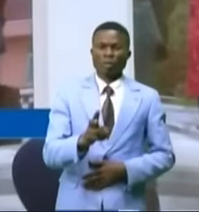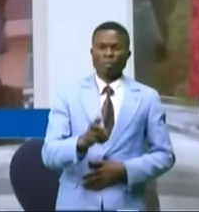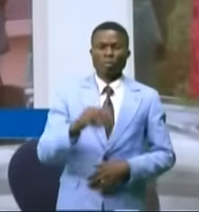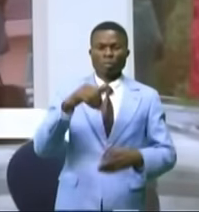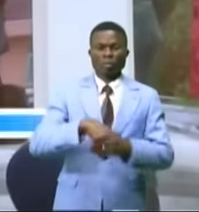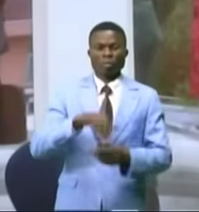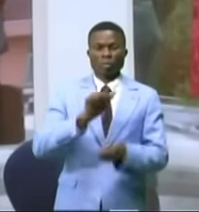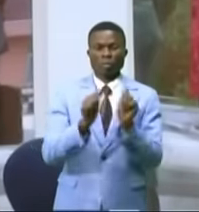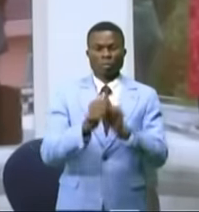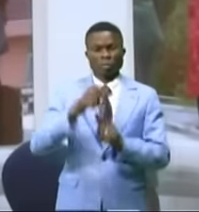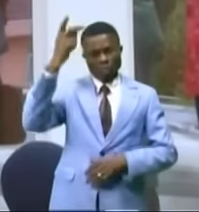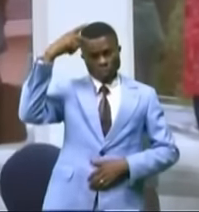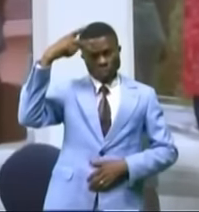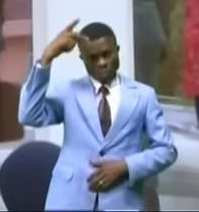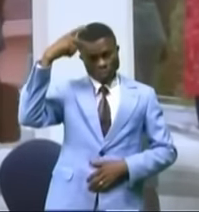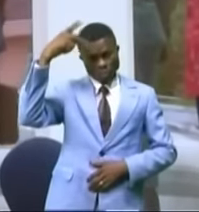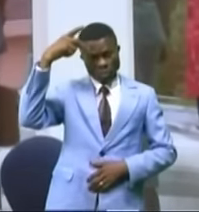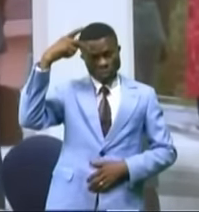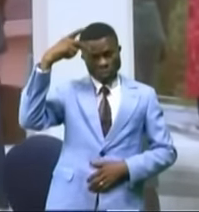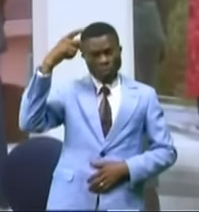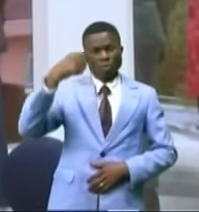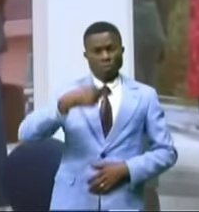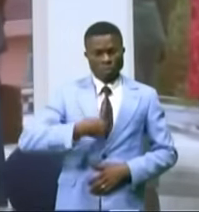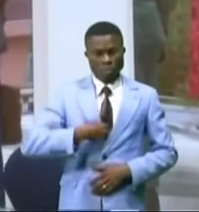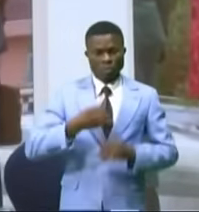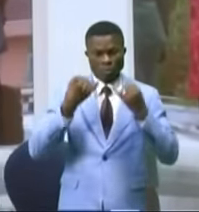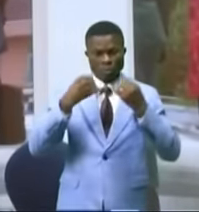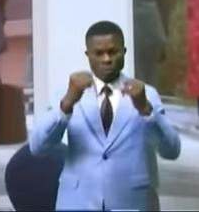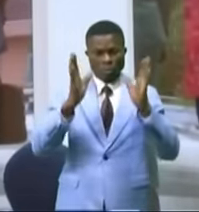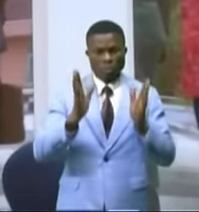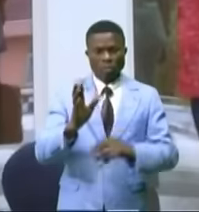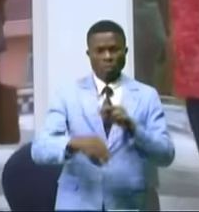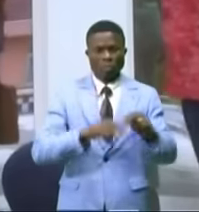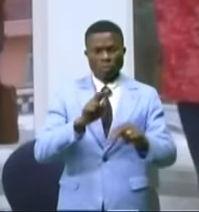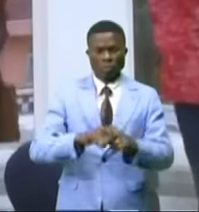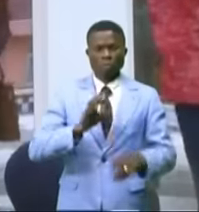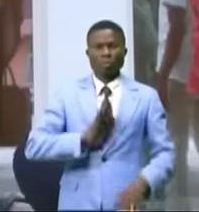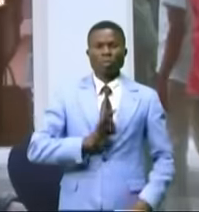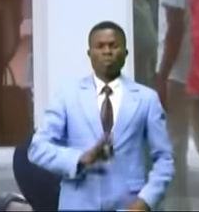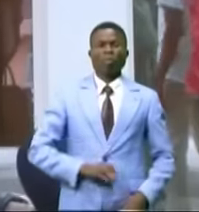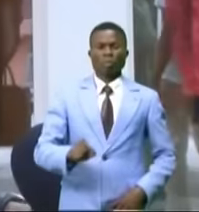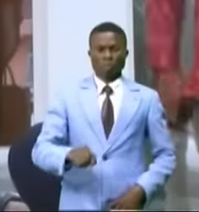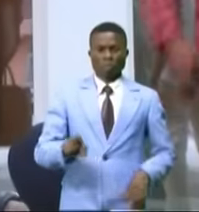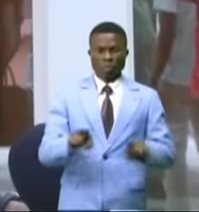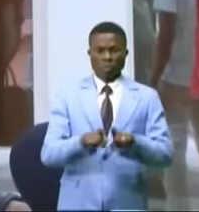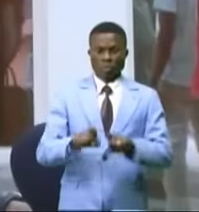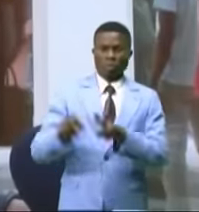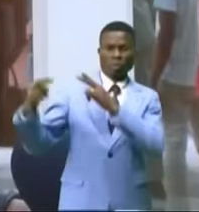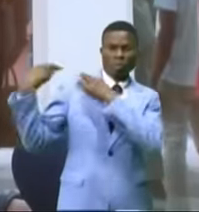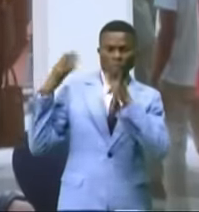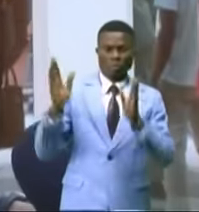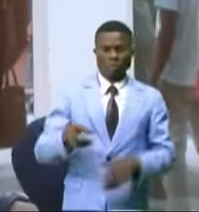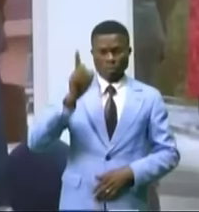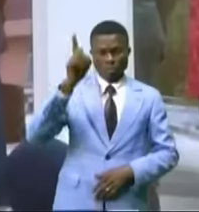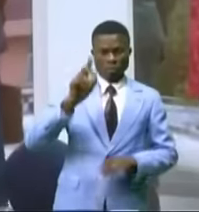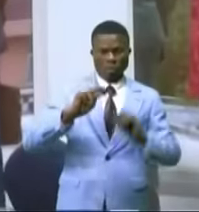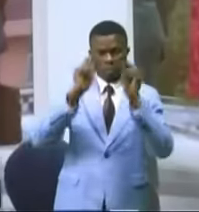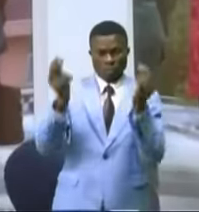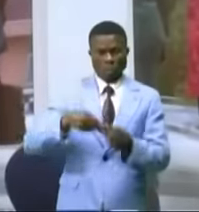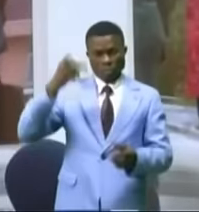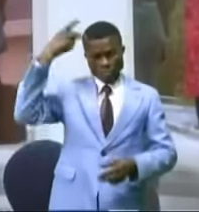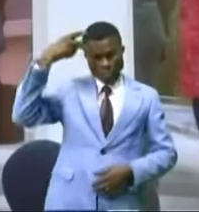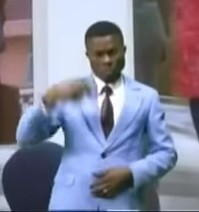politiquement parlant, je suis l'informateur naturel du chef de l'État, comme je suis le responsable numéro un de sa famille